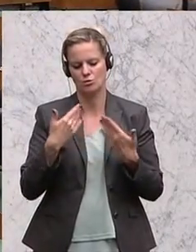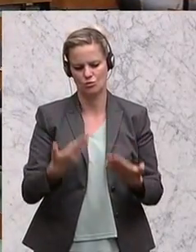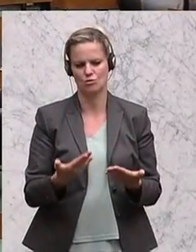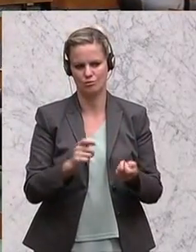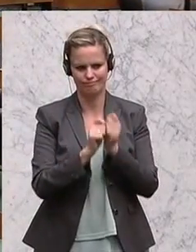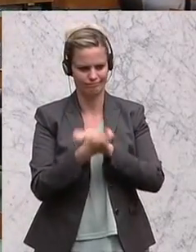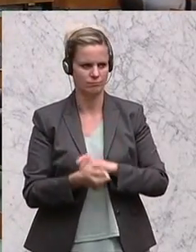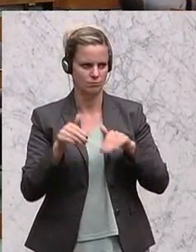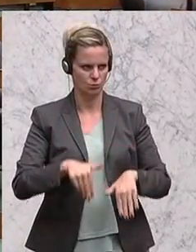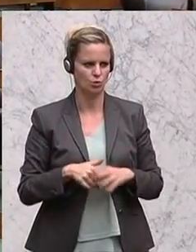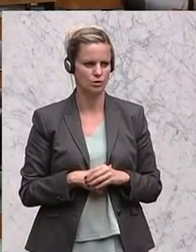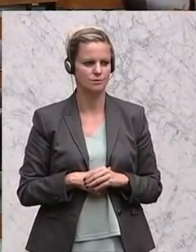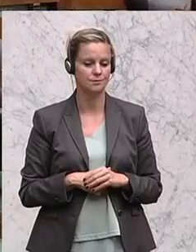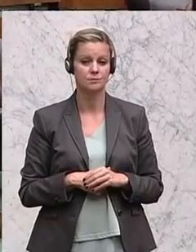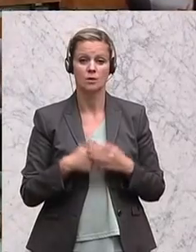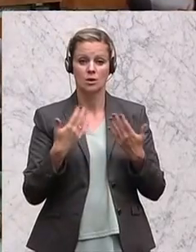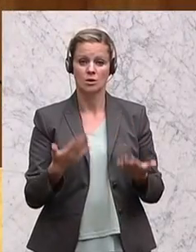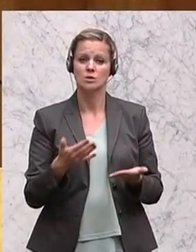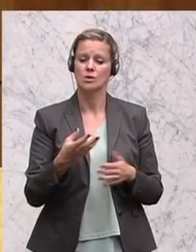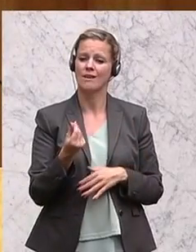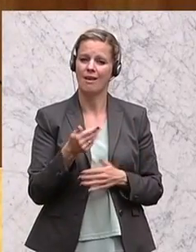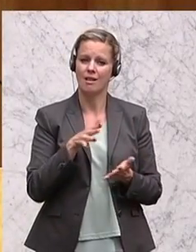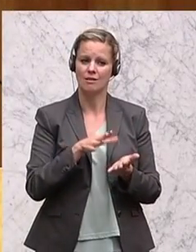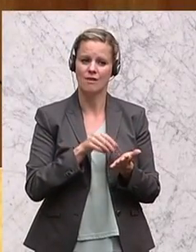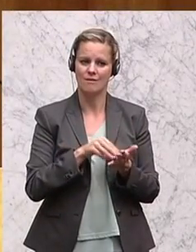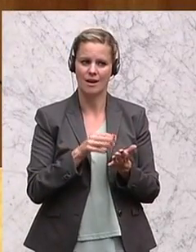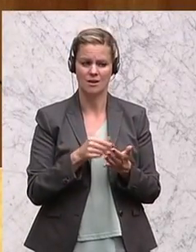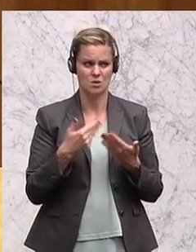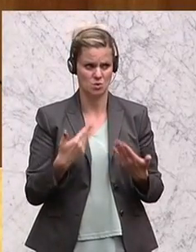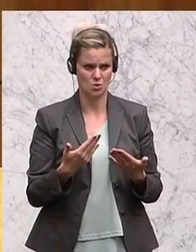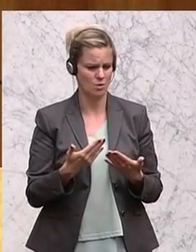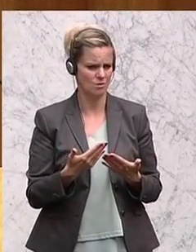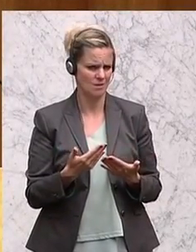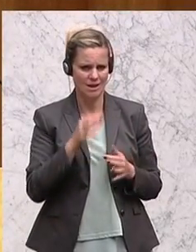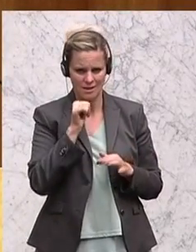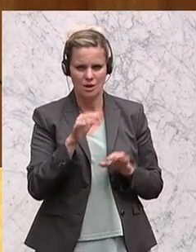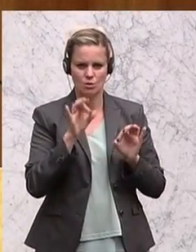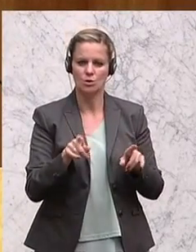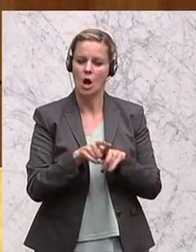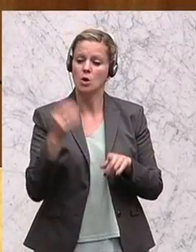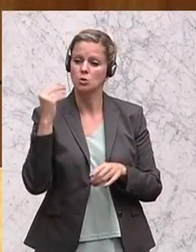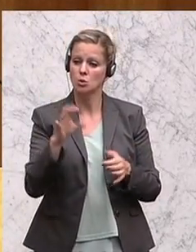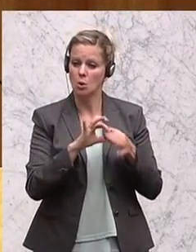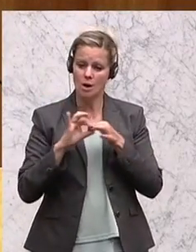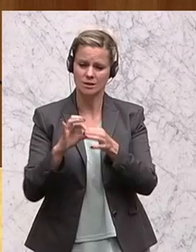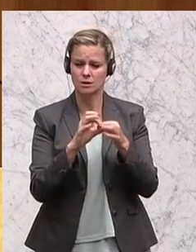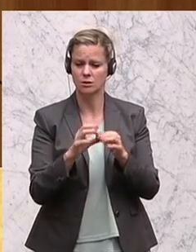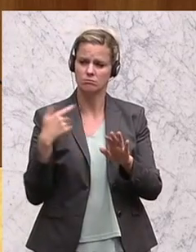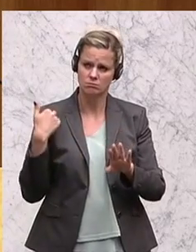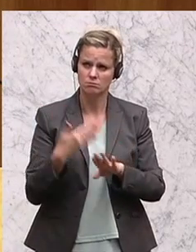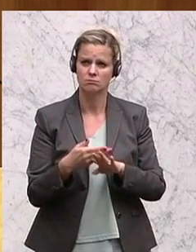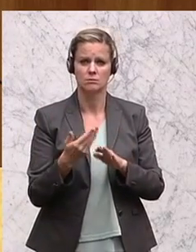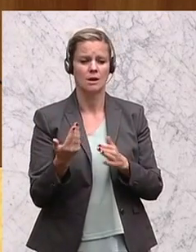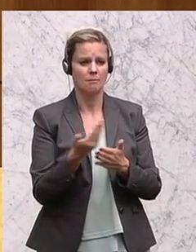Was sind die Kernprobleme? Eben der Mitteleinsatz, der nicht effiziente, keine Frage, auch im Bereich der Schulorganisation, wir diskutieren ja seit Monaten, diese